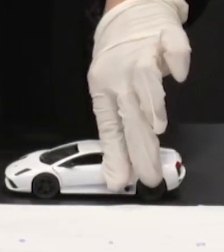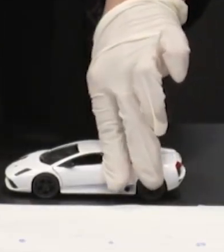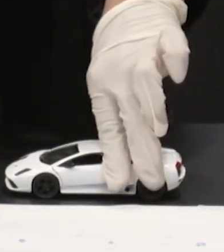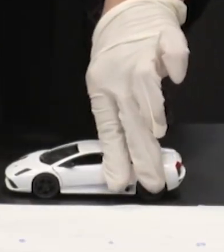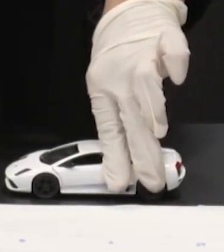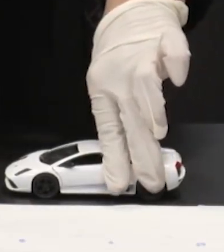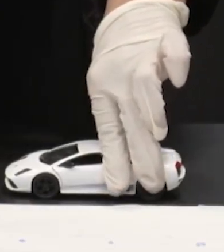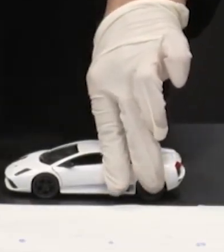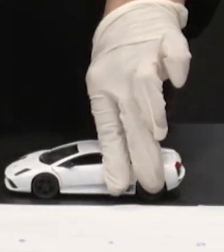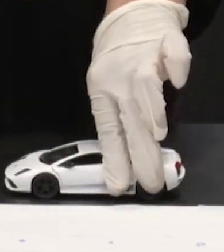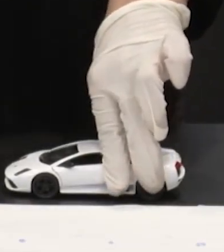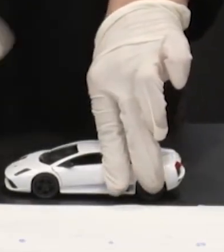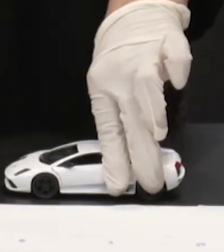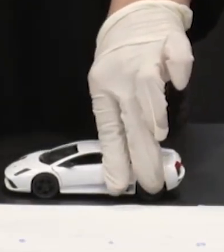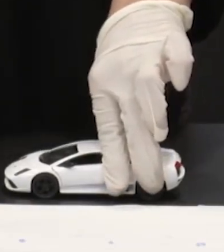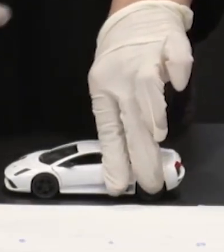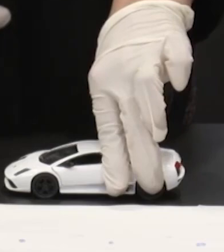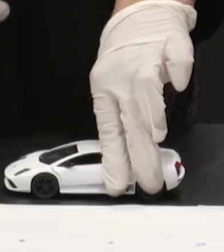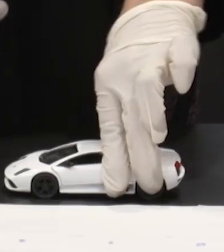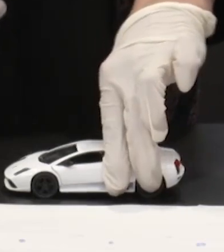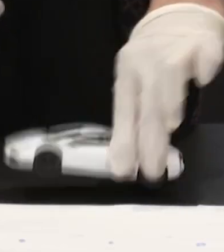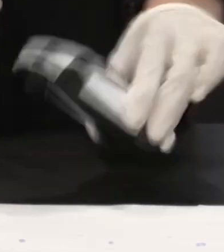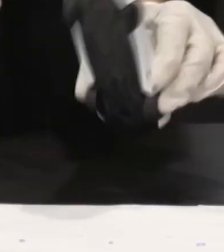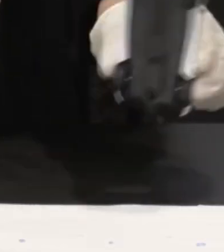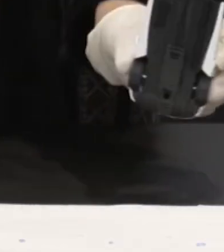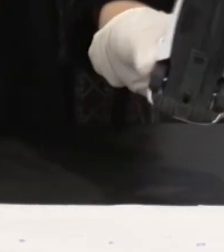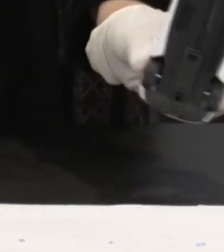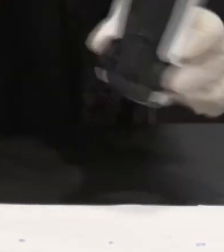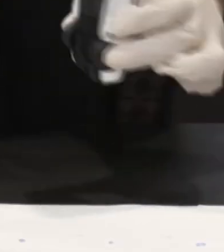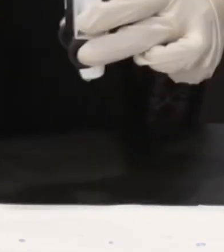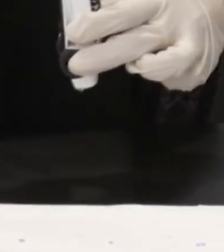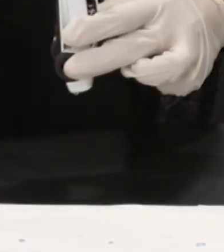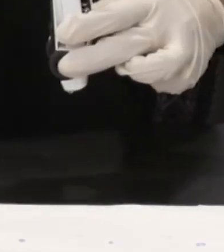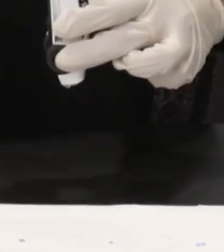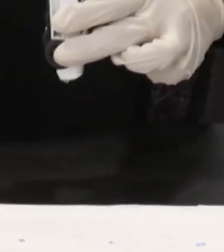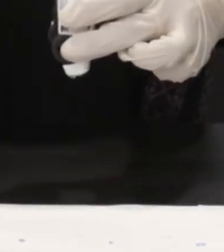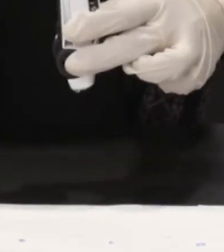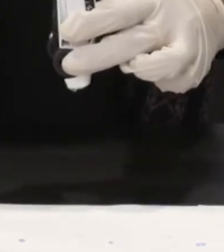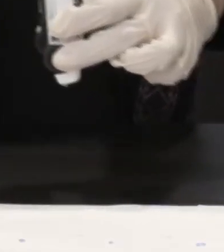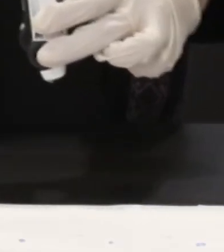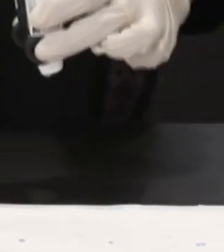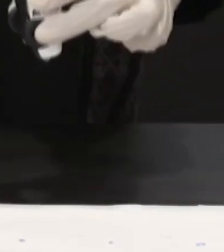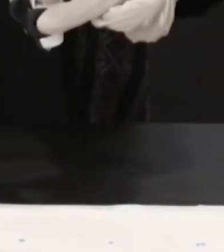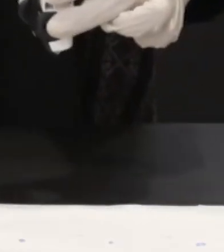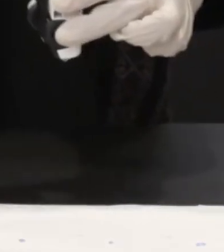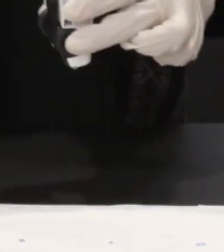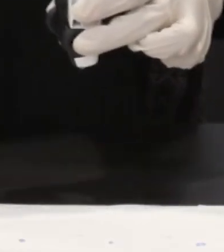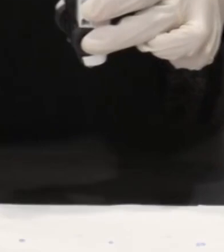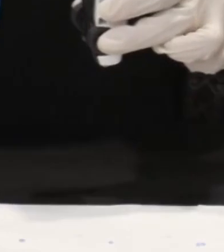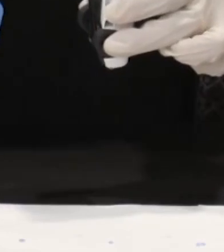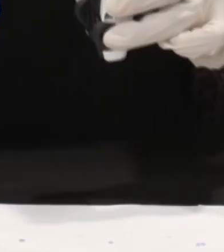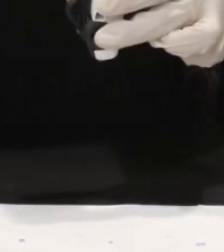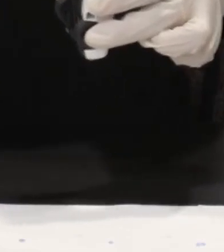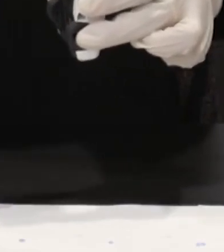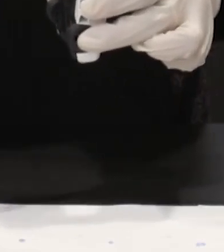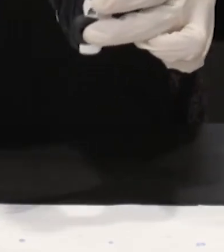العجلات بحيث انها لا تنفلت ولا تسمح لها بالحركه بهذه الطريقه بعد ذلك ساقوم بطباعه